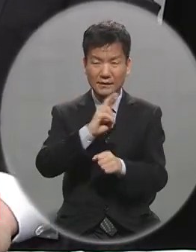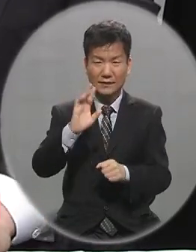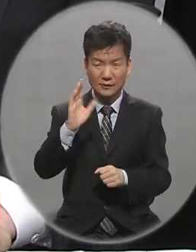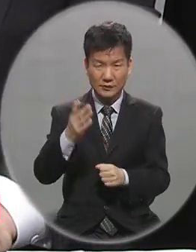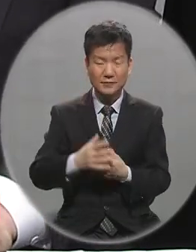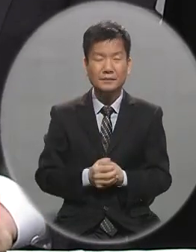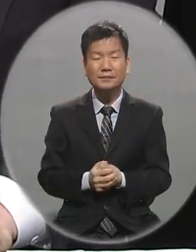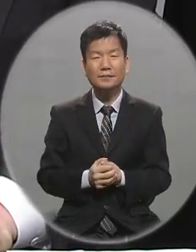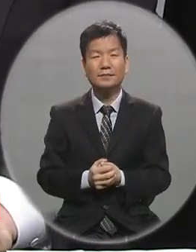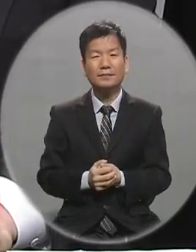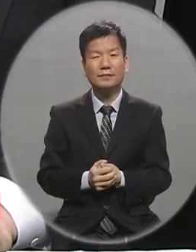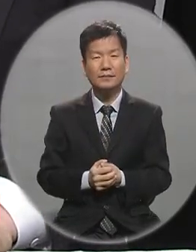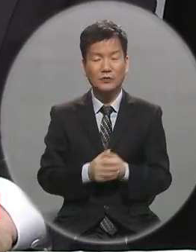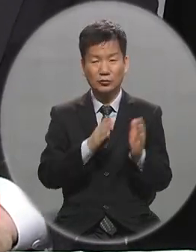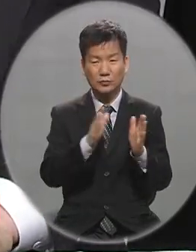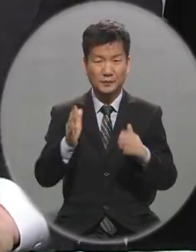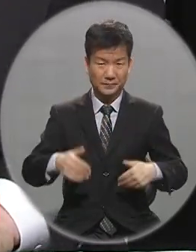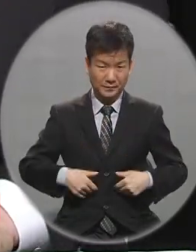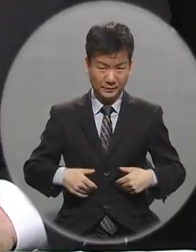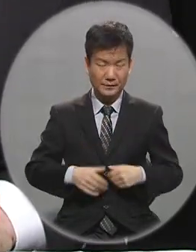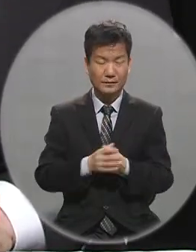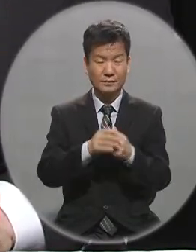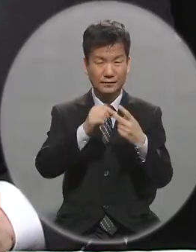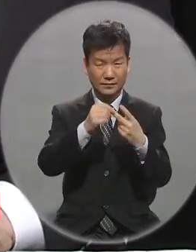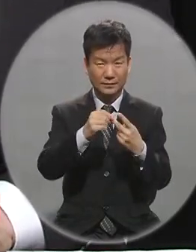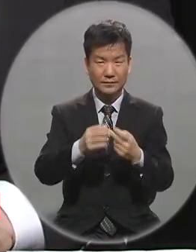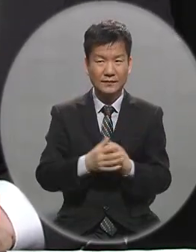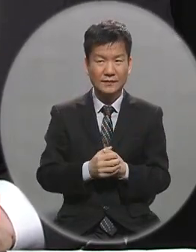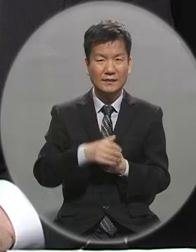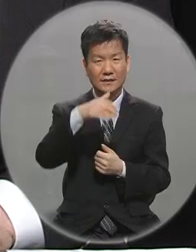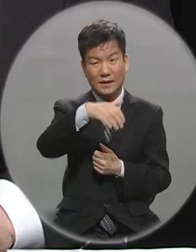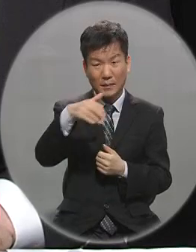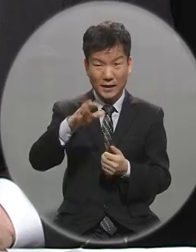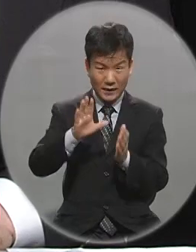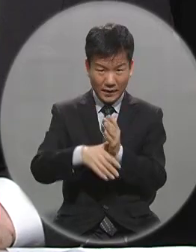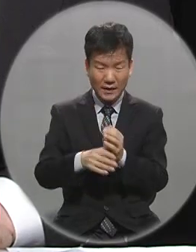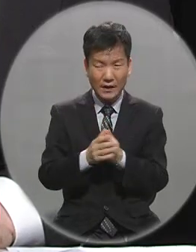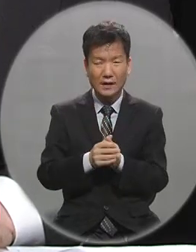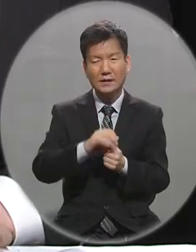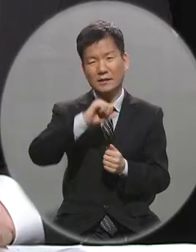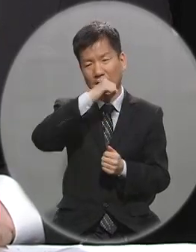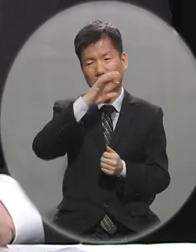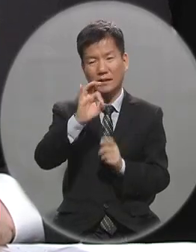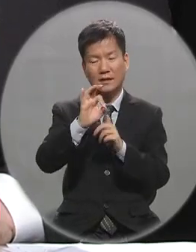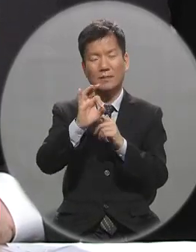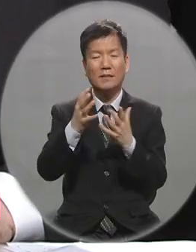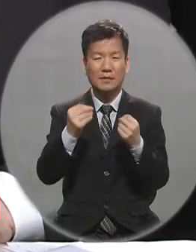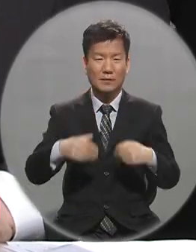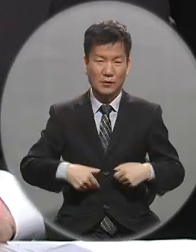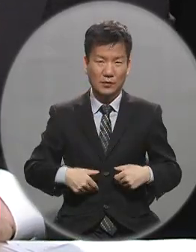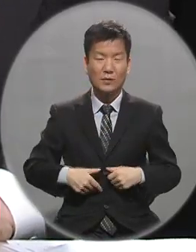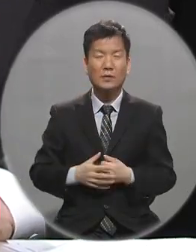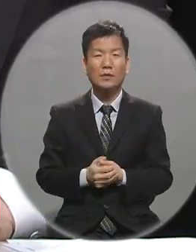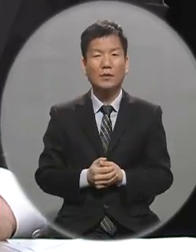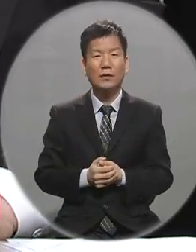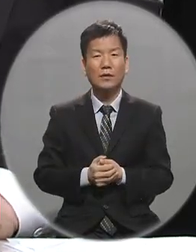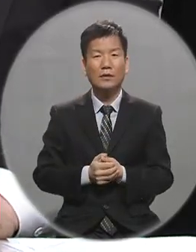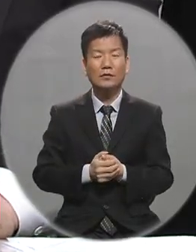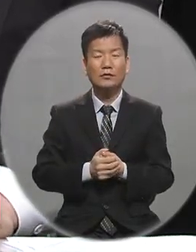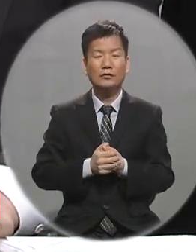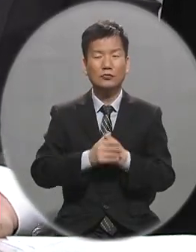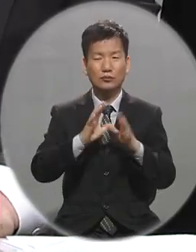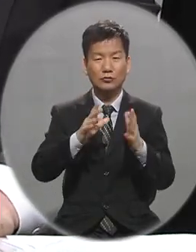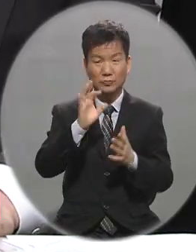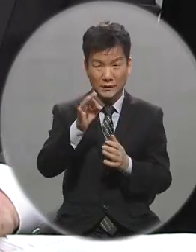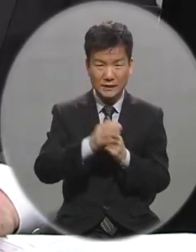대한 제도적 준비가 필요하고요. 또한 가지는 개발에는 상당한 자원이 투자됩니다. 여기에 국비든